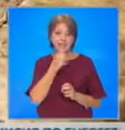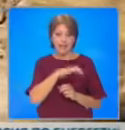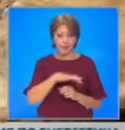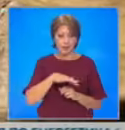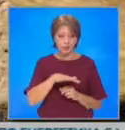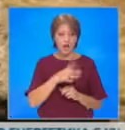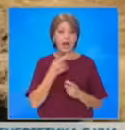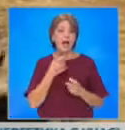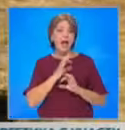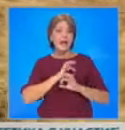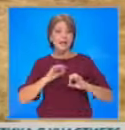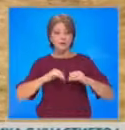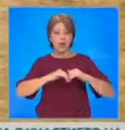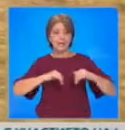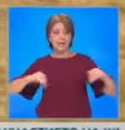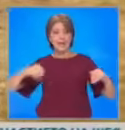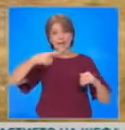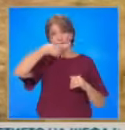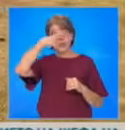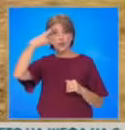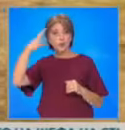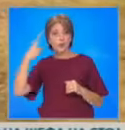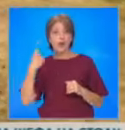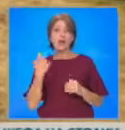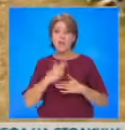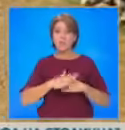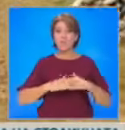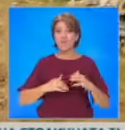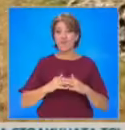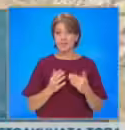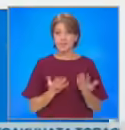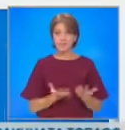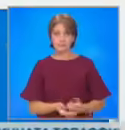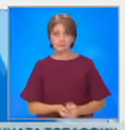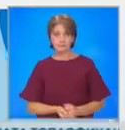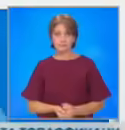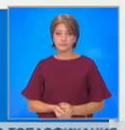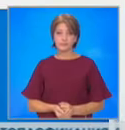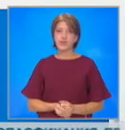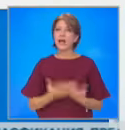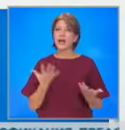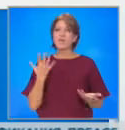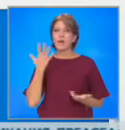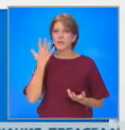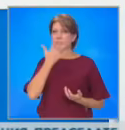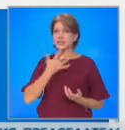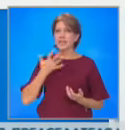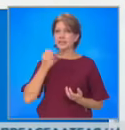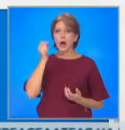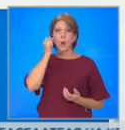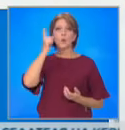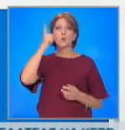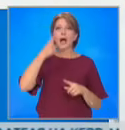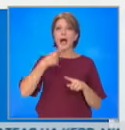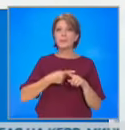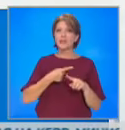работилници. Ясно разделение на труда и появата на професии. с какво представителите на културата хманджия